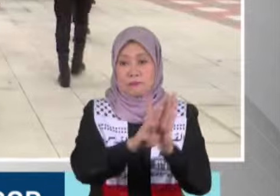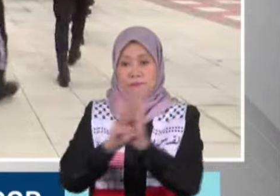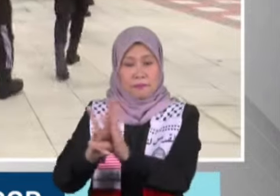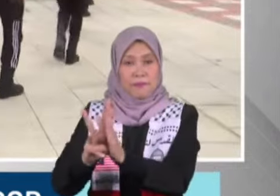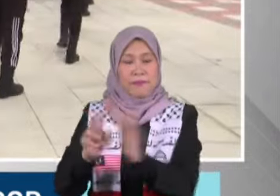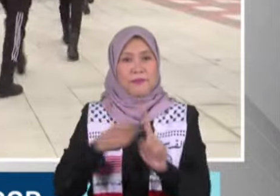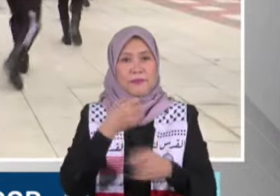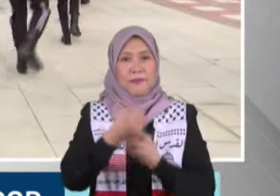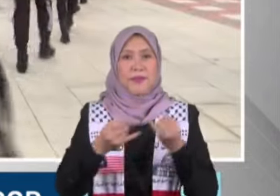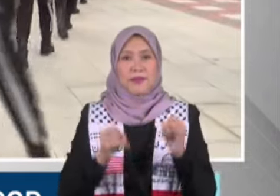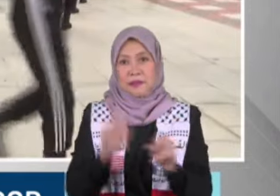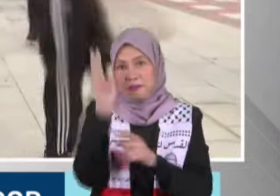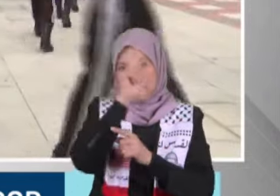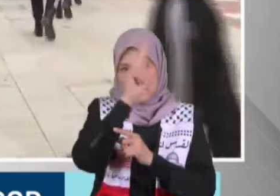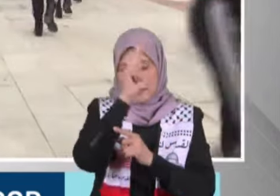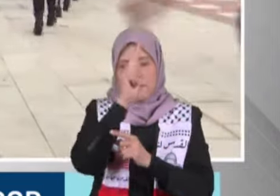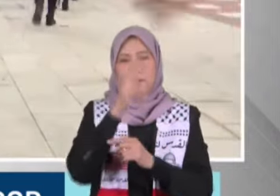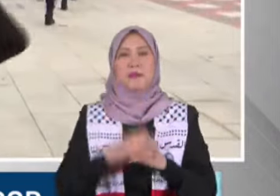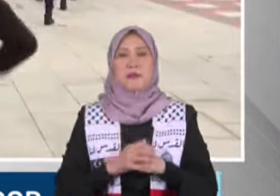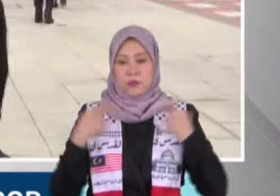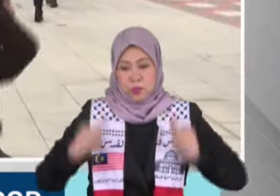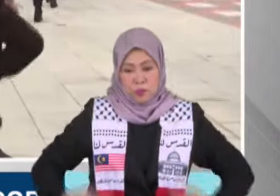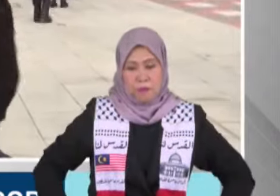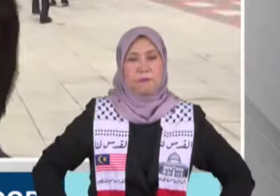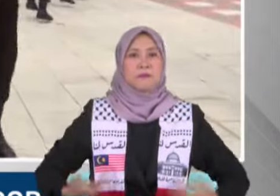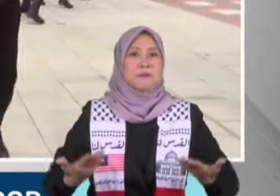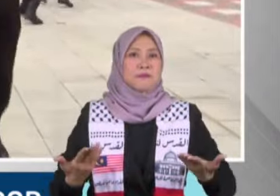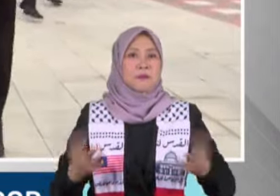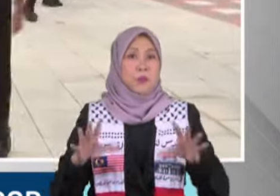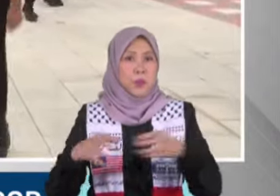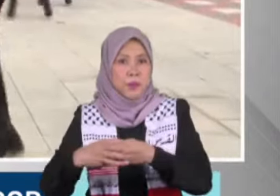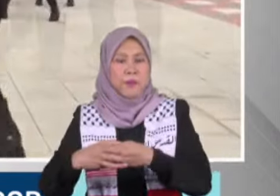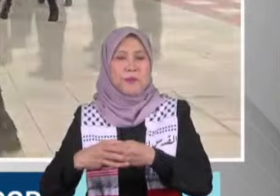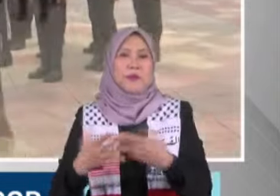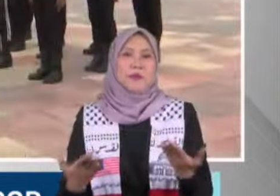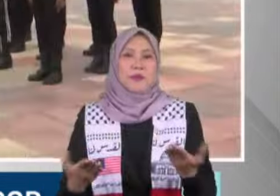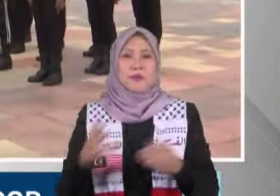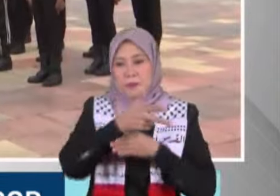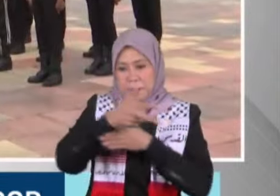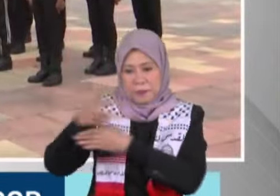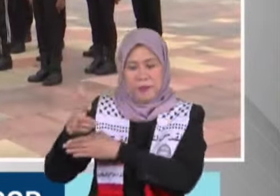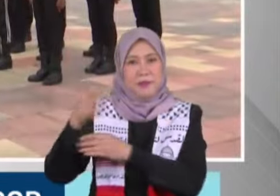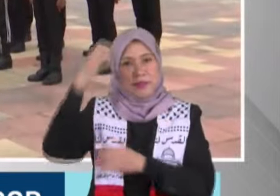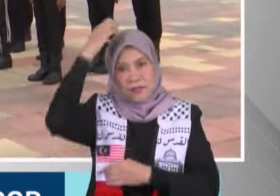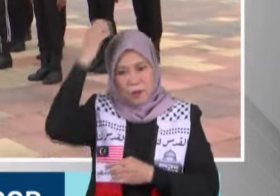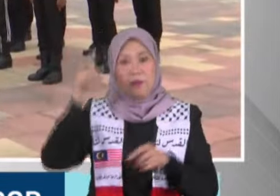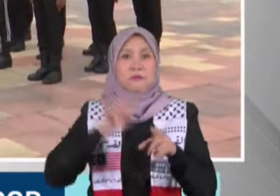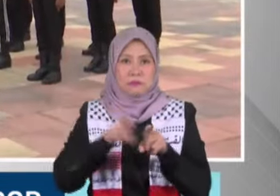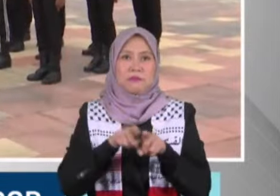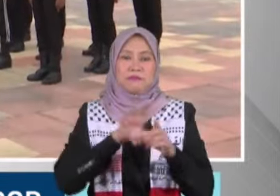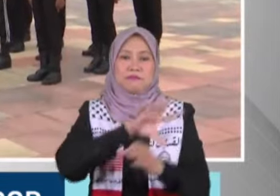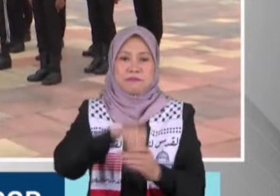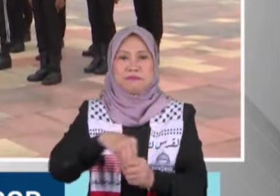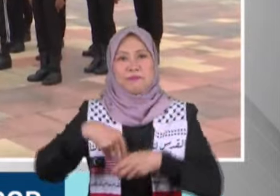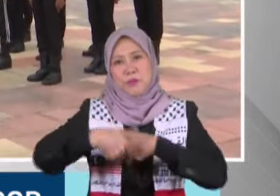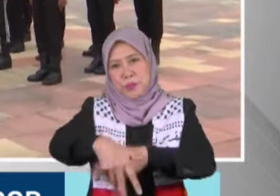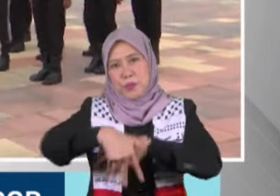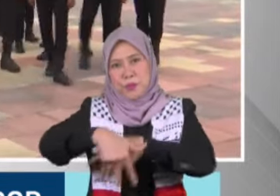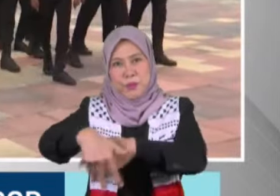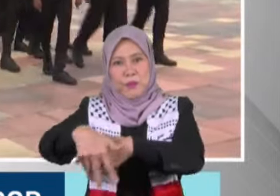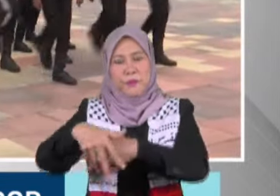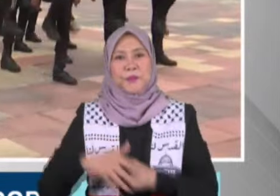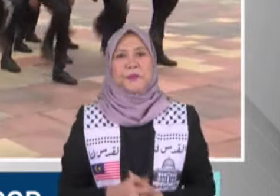daripada Jabatan Kerajaan, Badan Beruniform dan juga istimewanya Jabatan Penyiaran Negeri Selangor turut terlibat dalam pebarisan pada kali